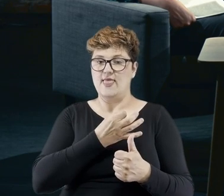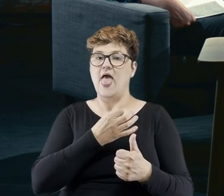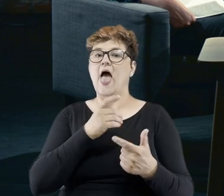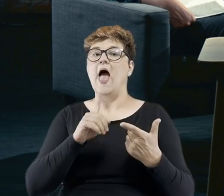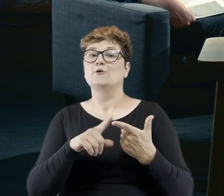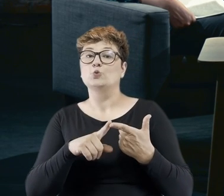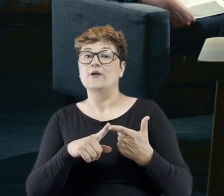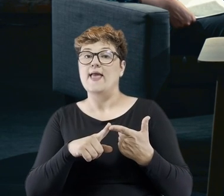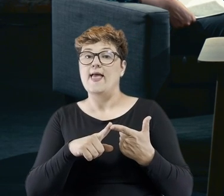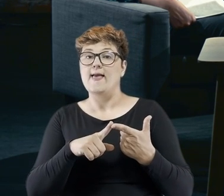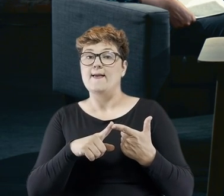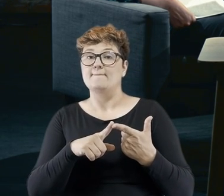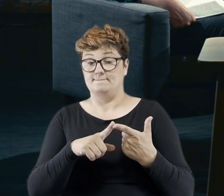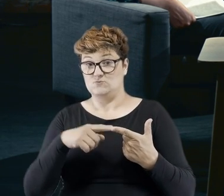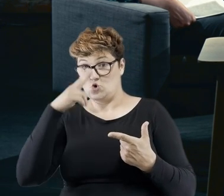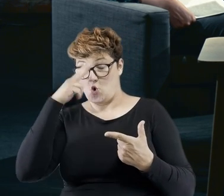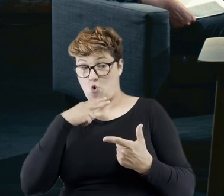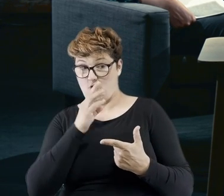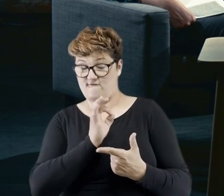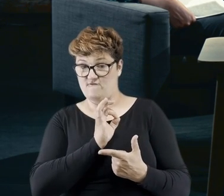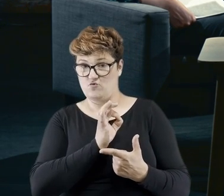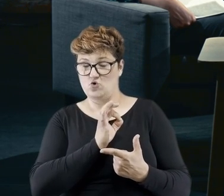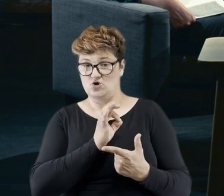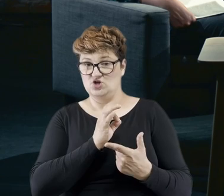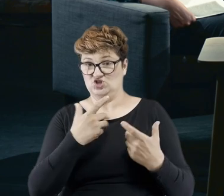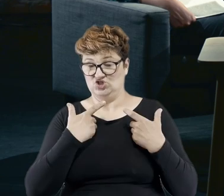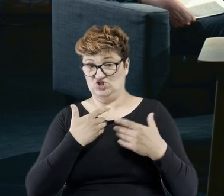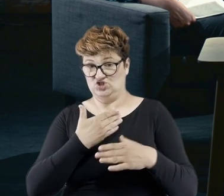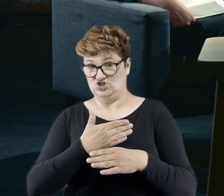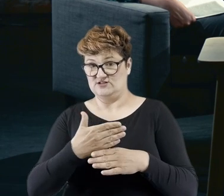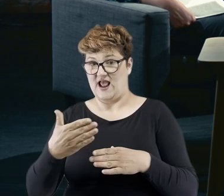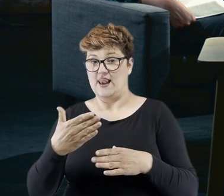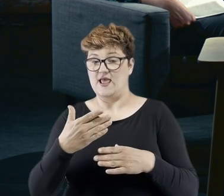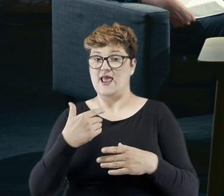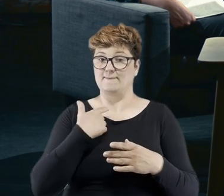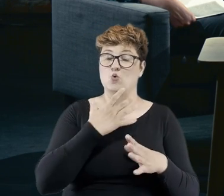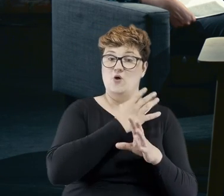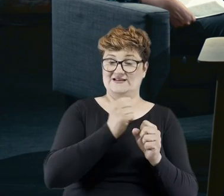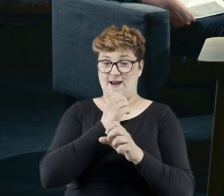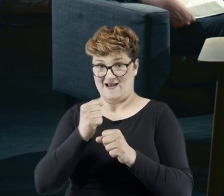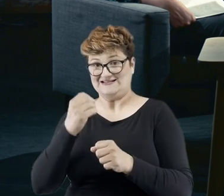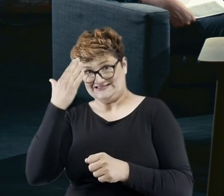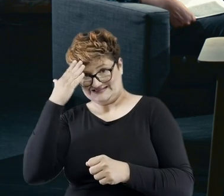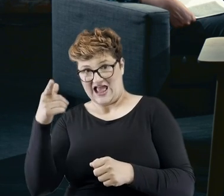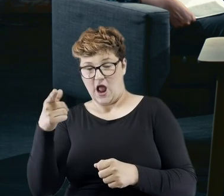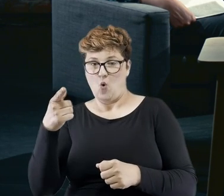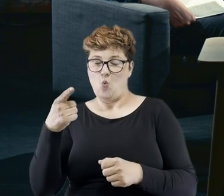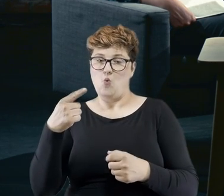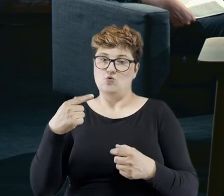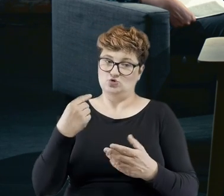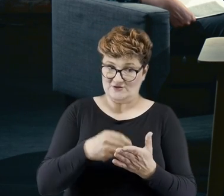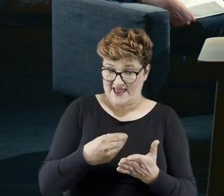pytanie. A drugie, czy ojciec żył jeszcze, jak ona napisała te dramaty, czy je znał i